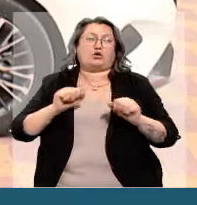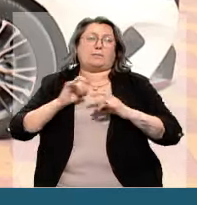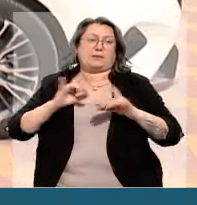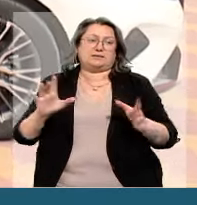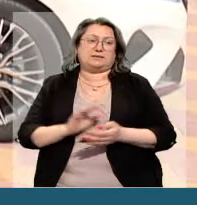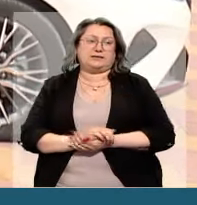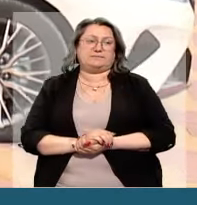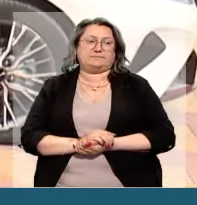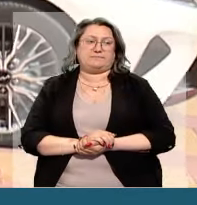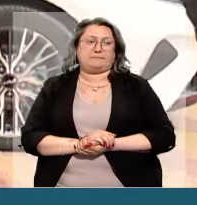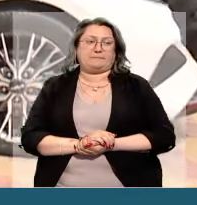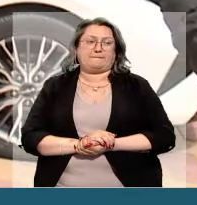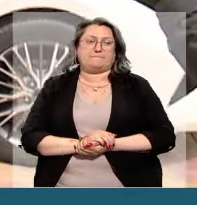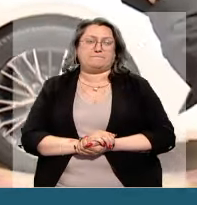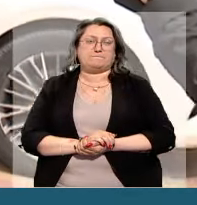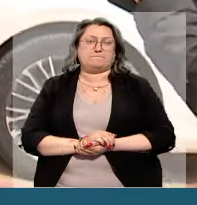праздника.